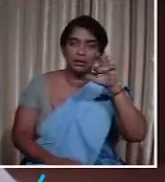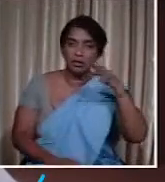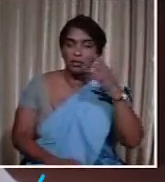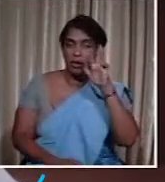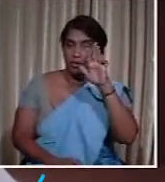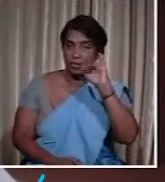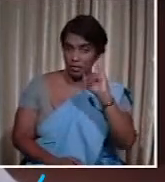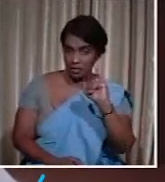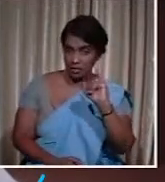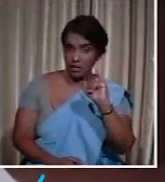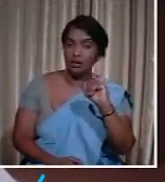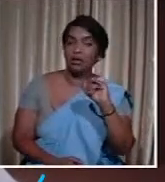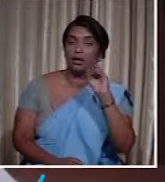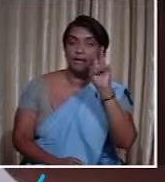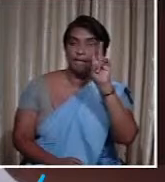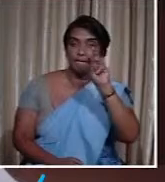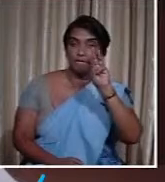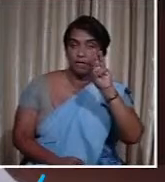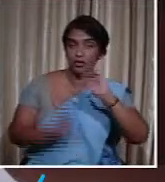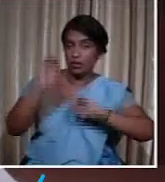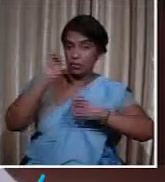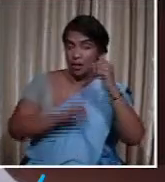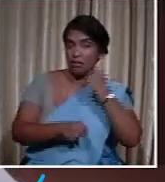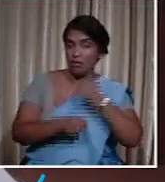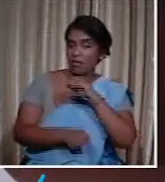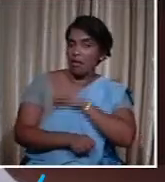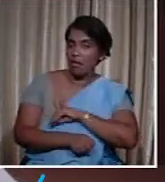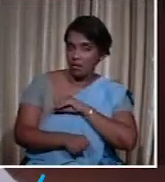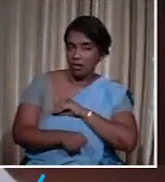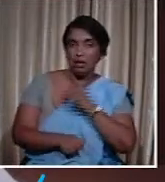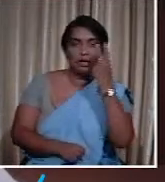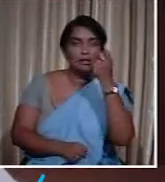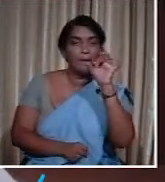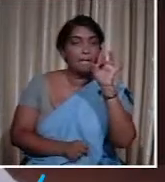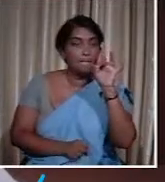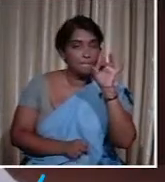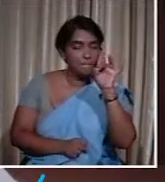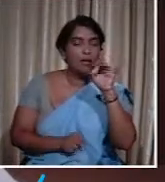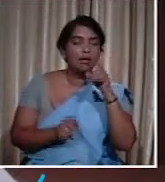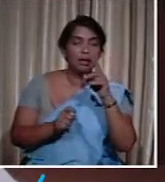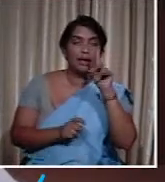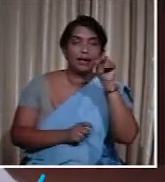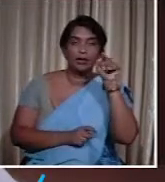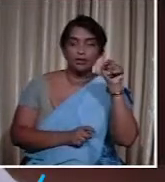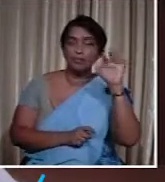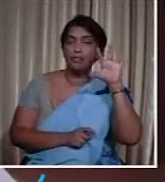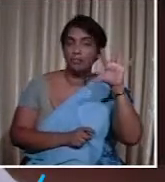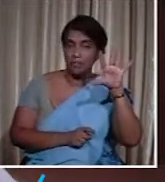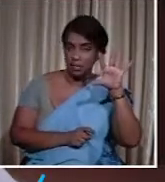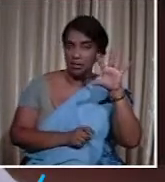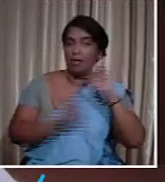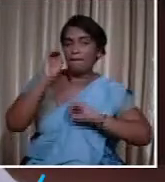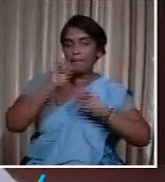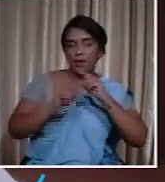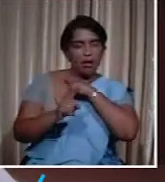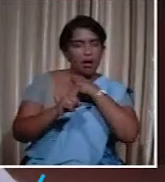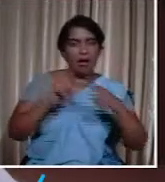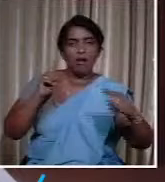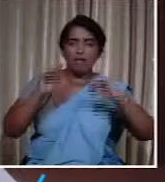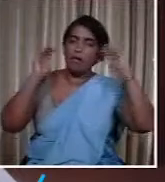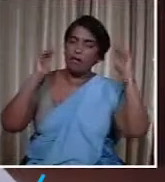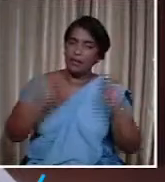1996 දී 23ක් තිබුණු රාජ්‍ය ආදායම 2015 වෙනකොට 11.5 දක්වා හරි අඩකින් කඩා